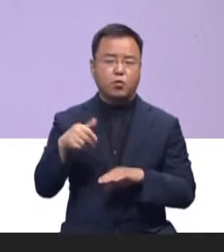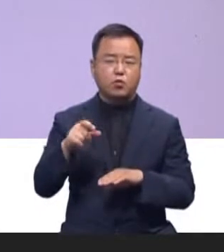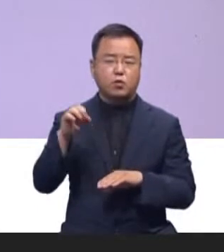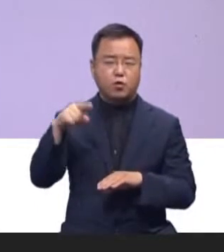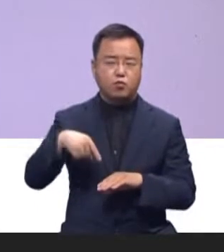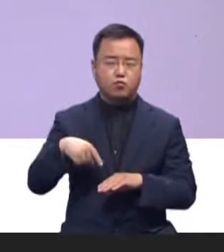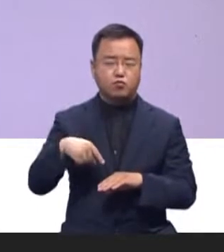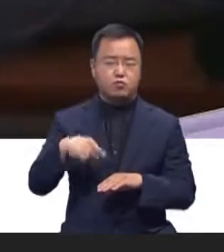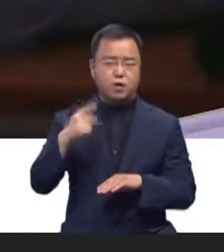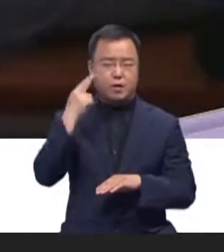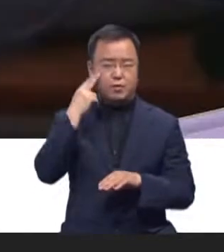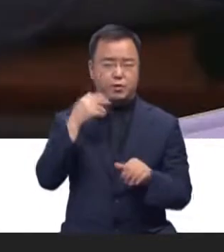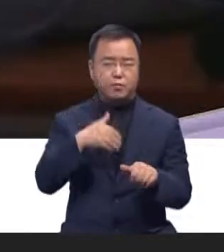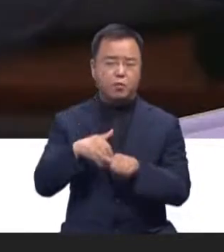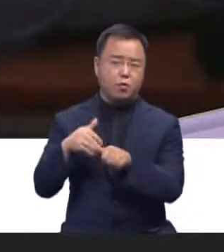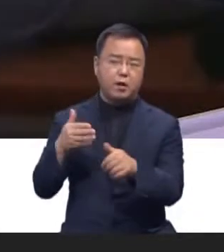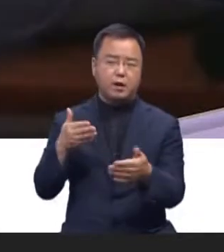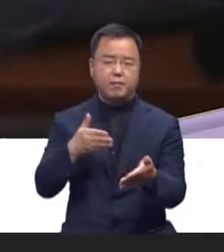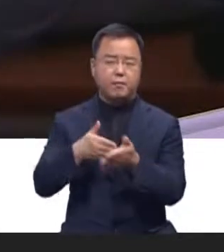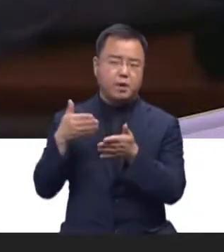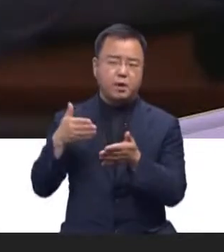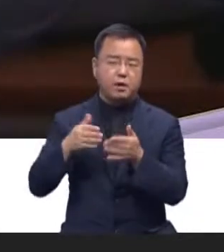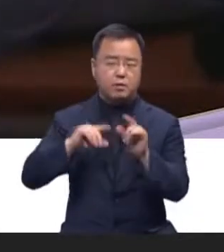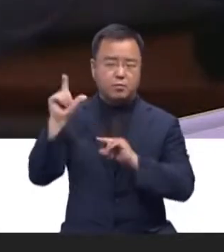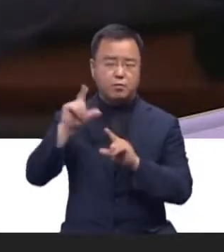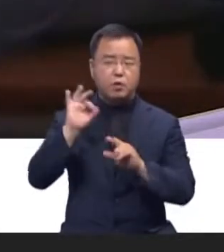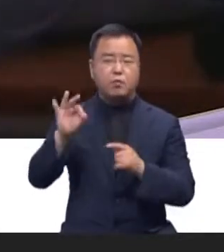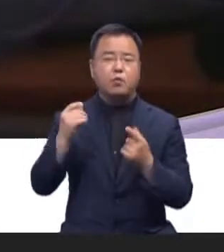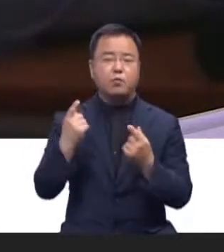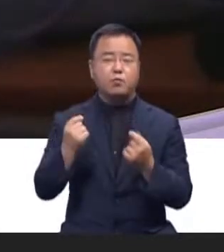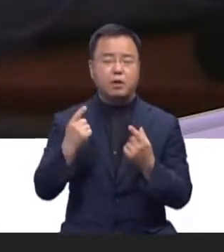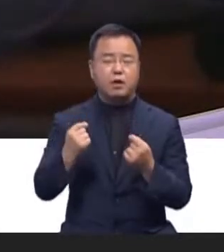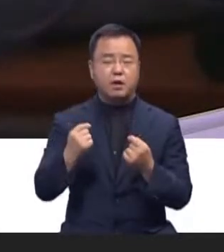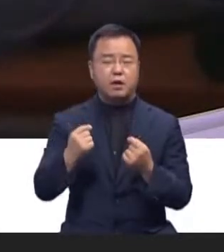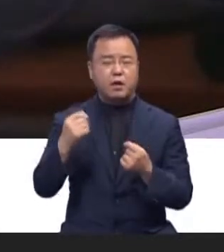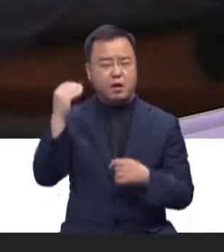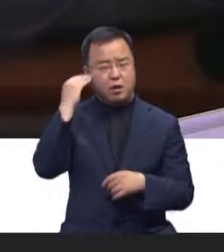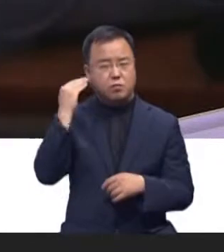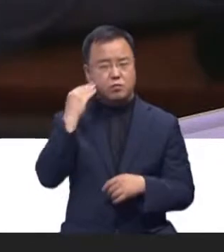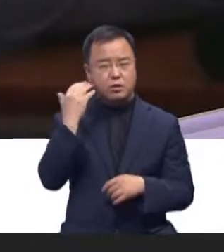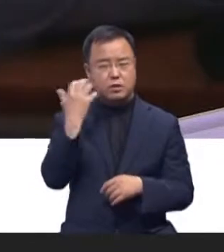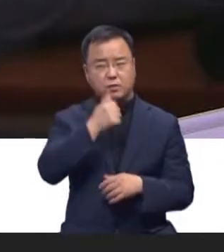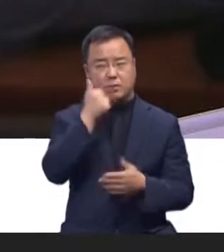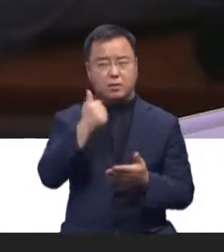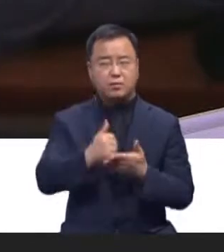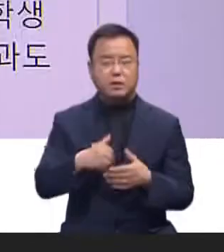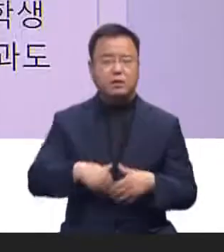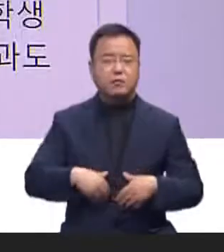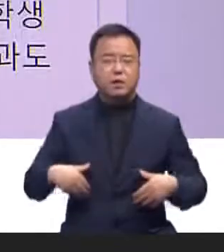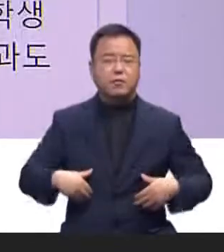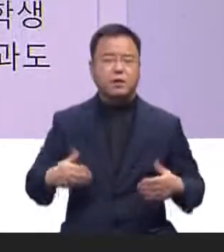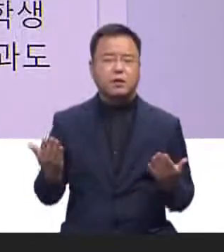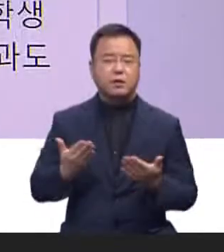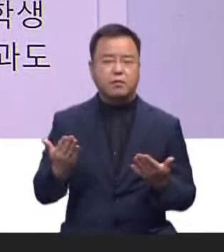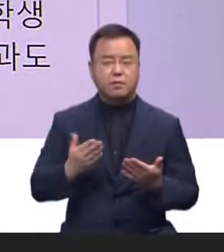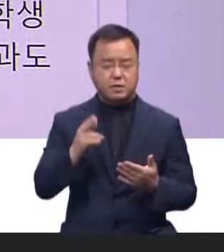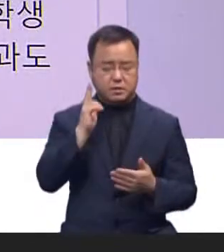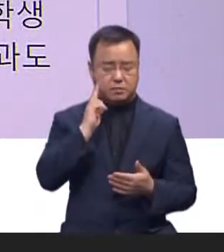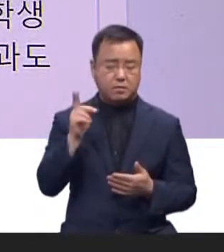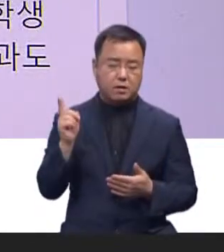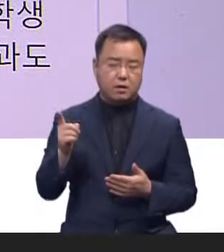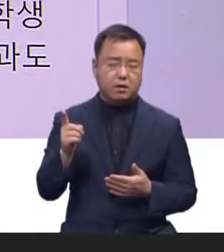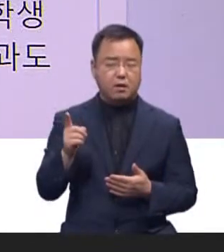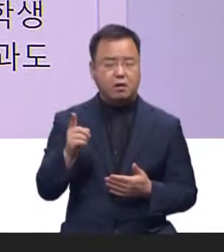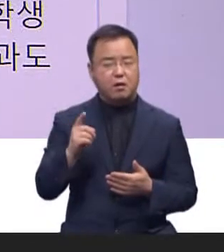보듯이 대한민국의 성범죄에 관대한 처벌은 국제적 논란이 될 정도로 심각한 문제입니다. 울산 교사 같은 경우 유포 피해가